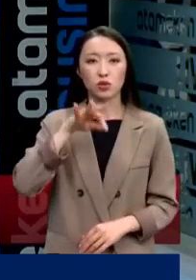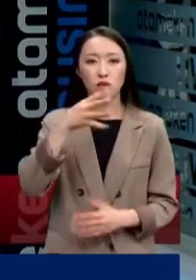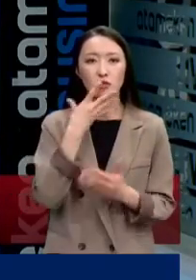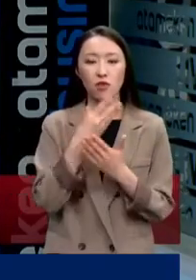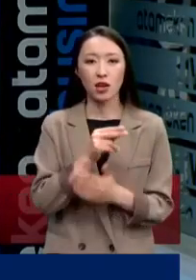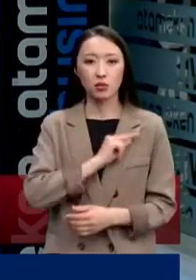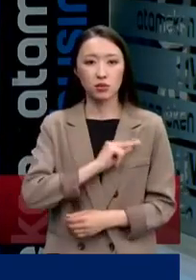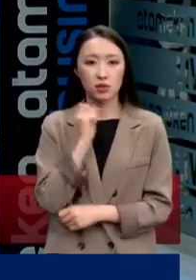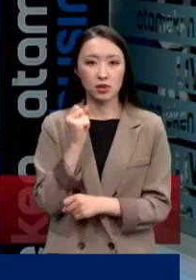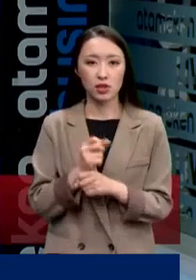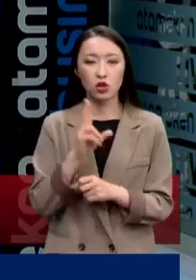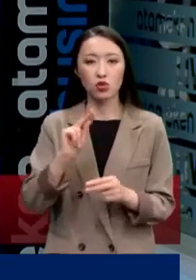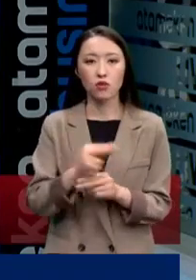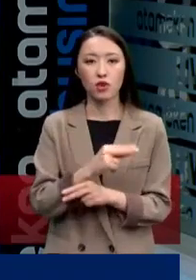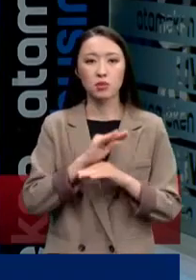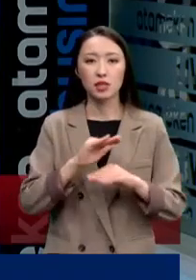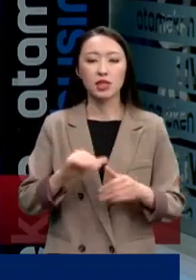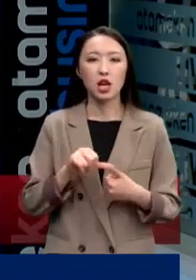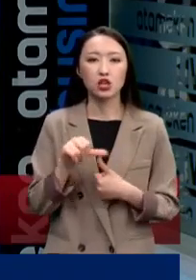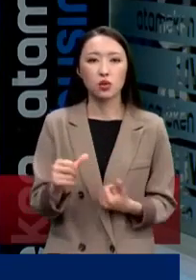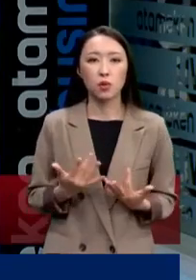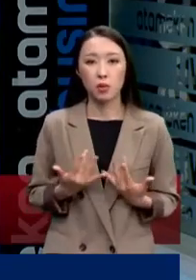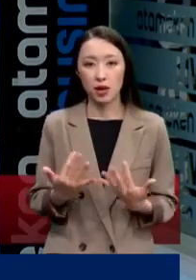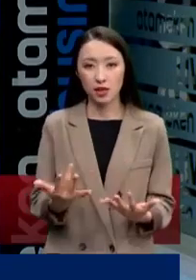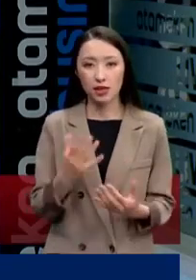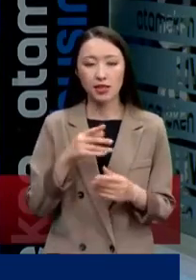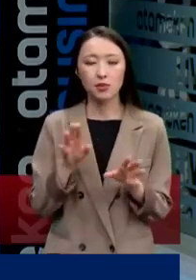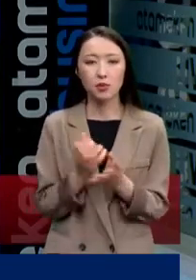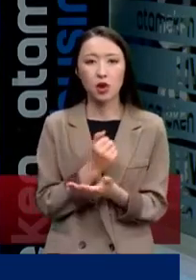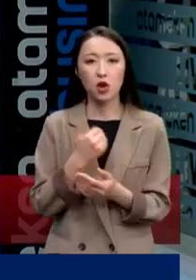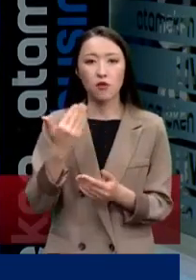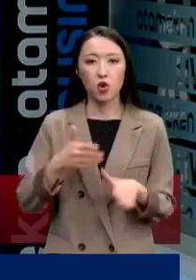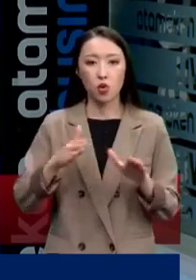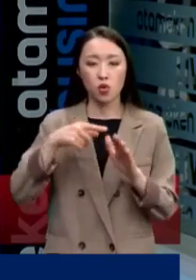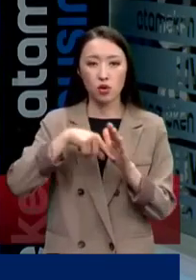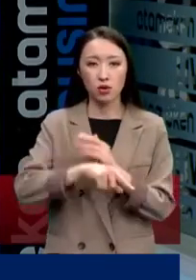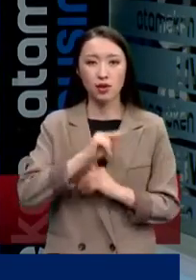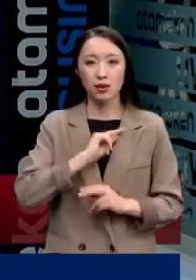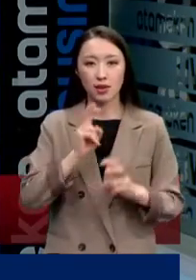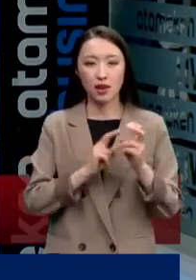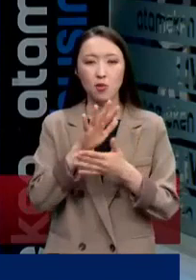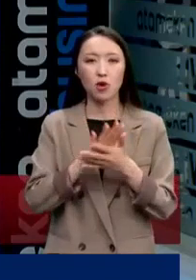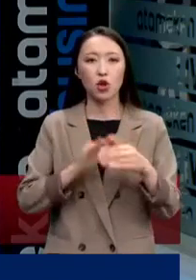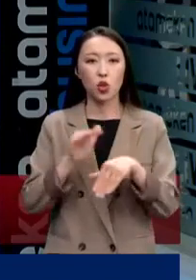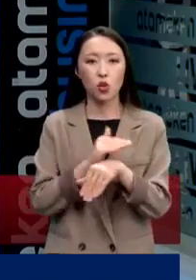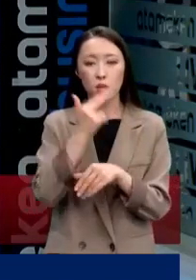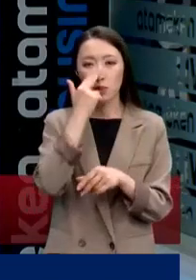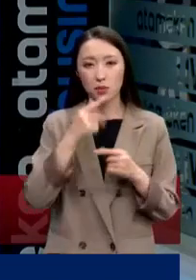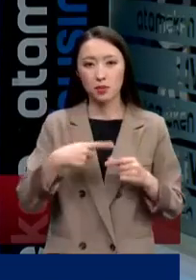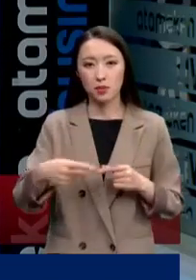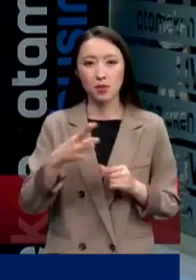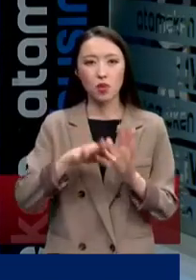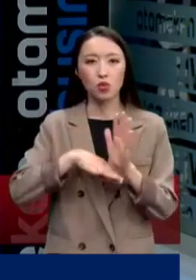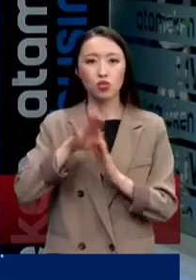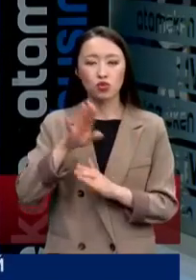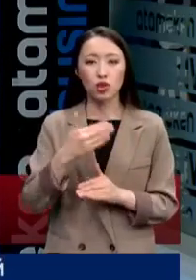сотрудникам, которые воспитывают детей с особыми потребностями. Тем самым горно-металлургический гигант продолжил добрую традицию по улучшению